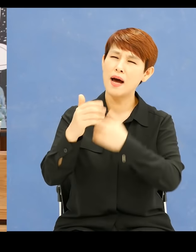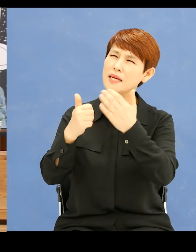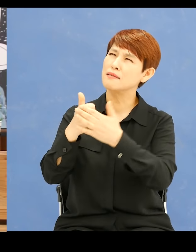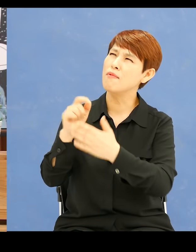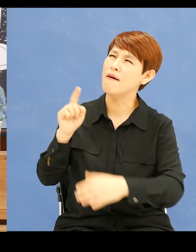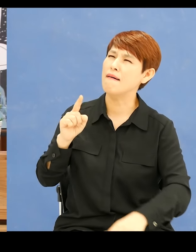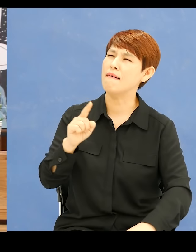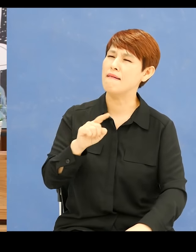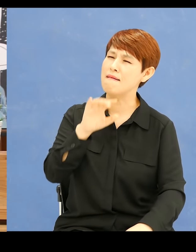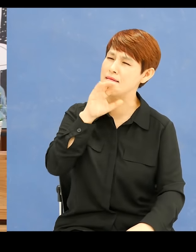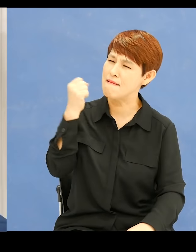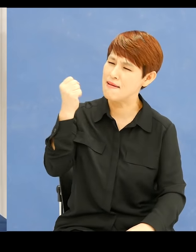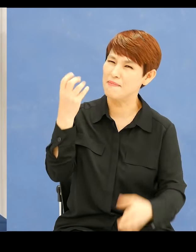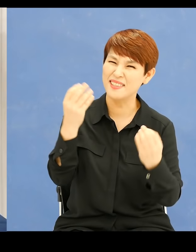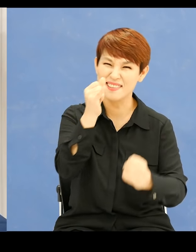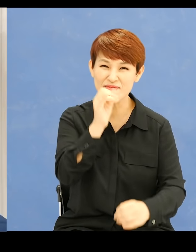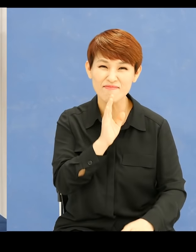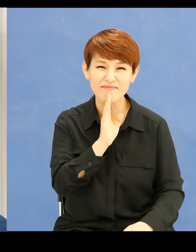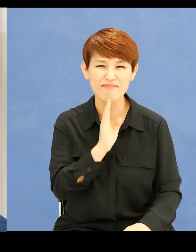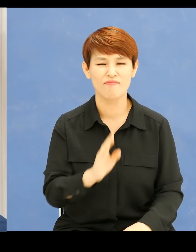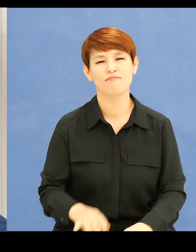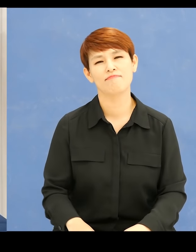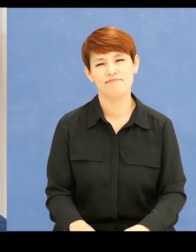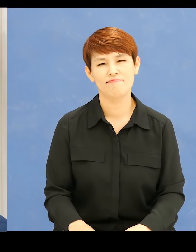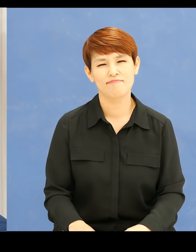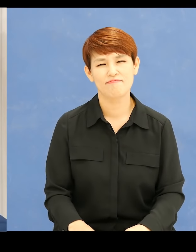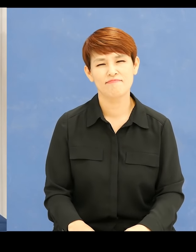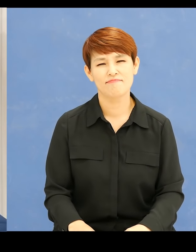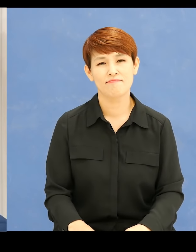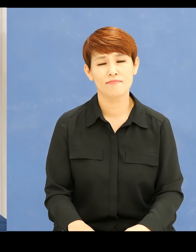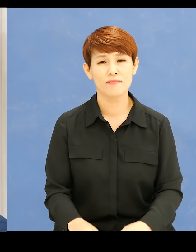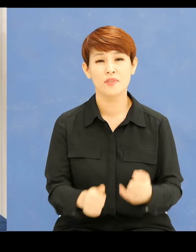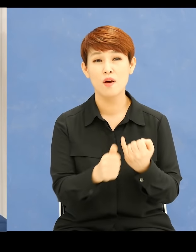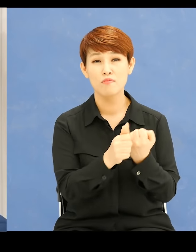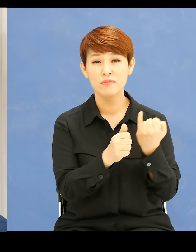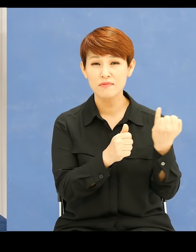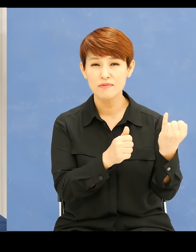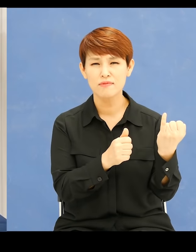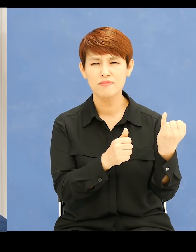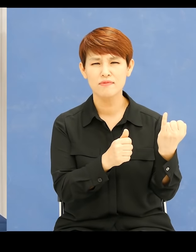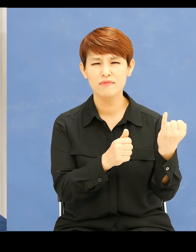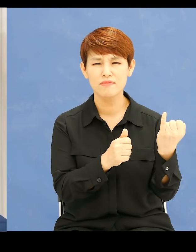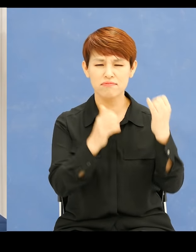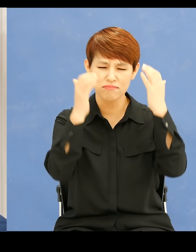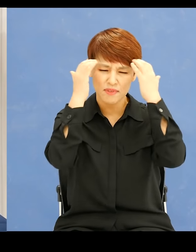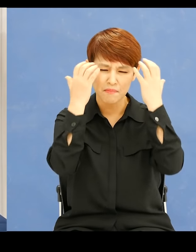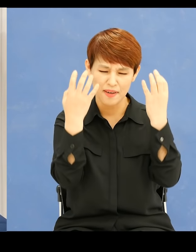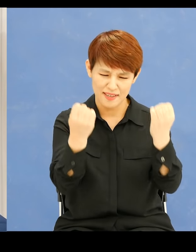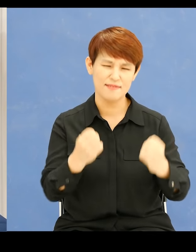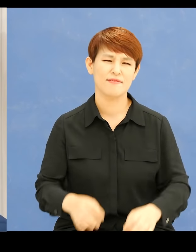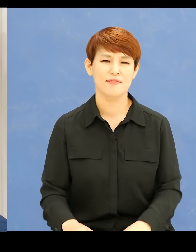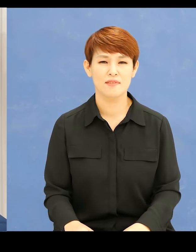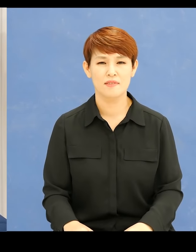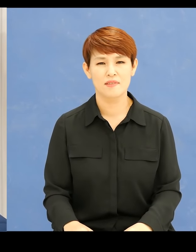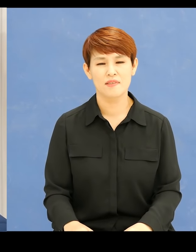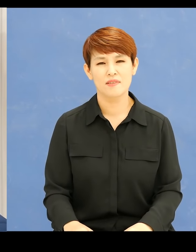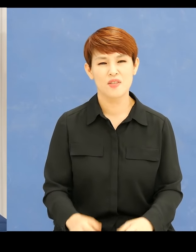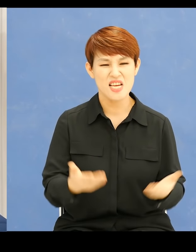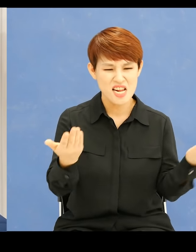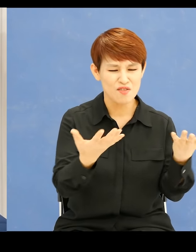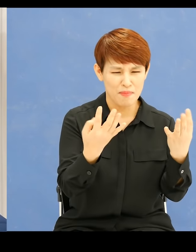원망도 많으셨겠어요. 그러니까요. 당시에. 정말 이제 많이 그런 일들을 경험하고 저희 아내도 저 이상으로 많이 하고 예.